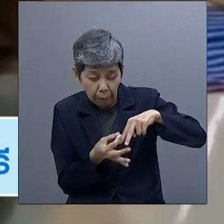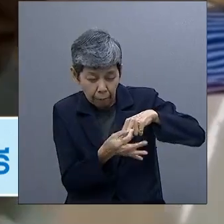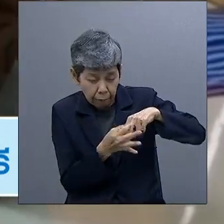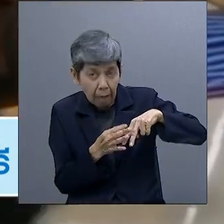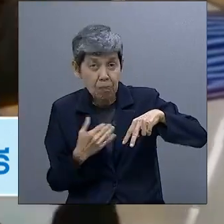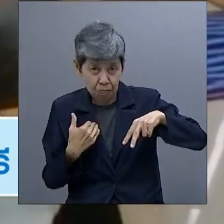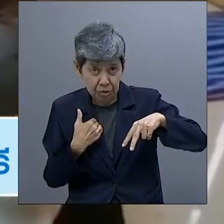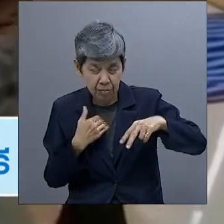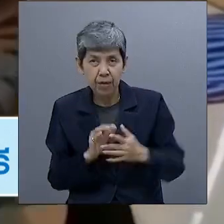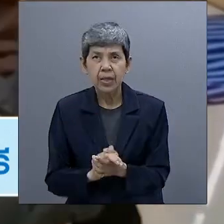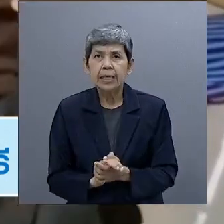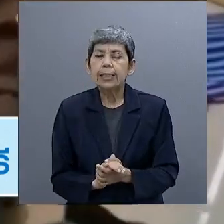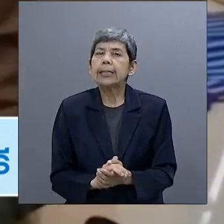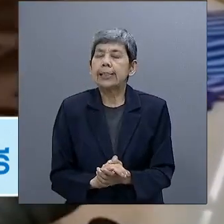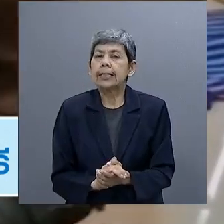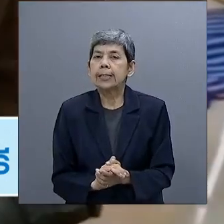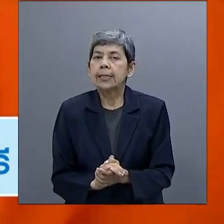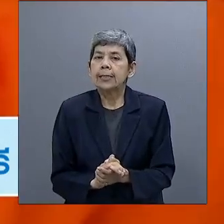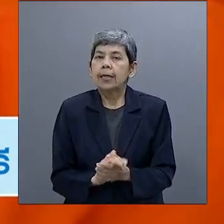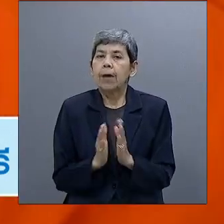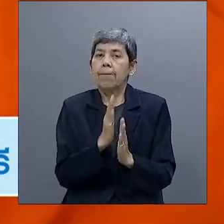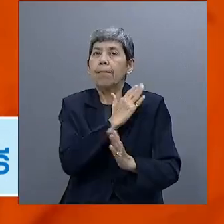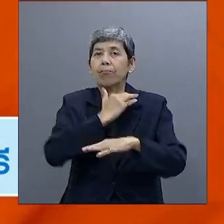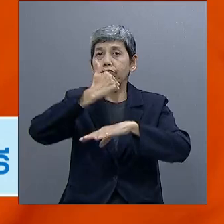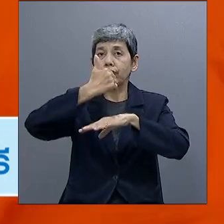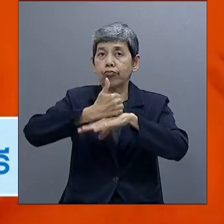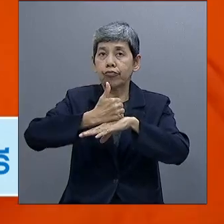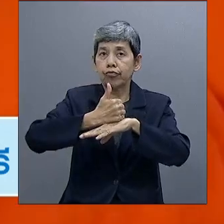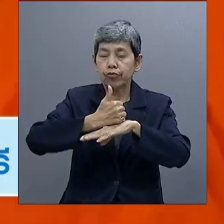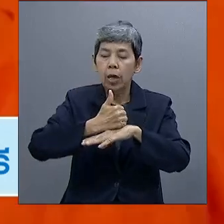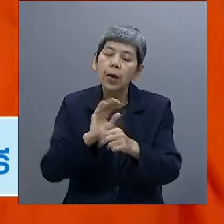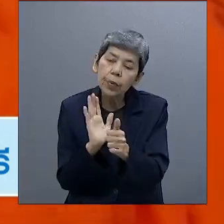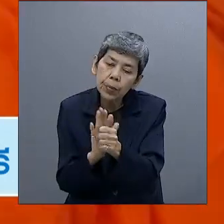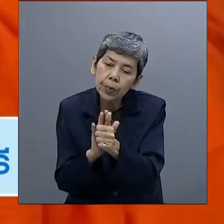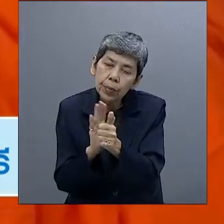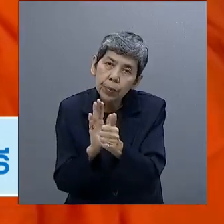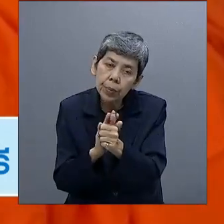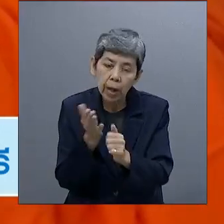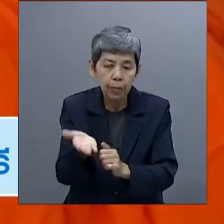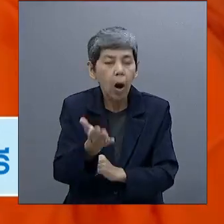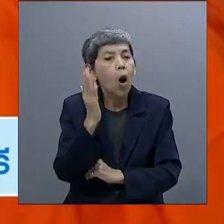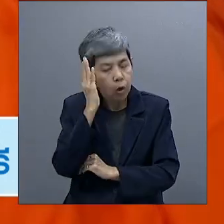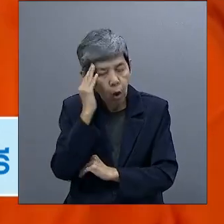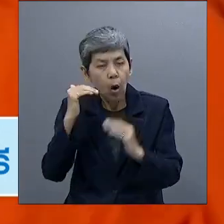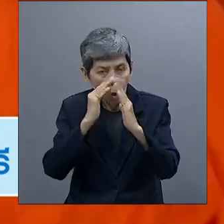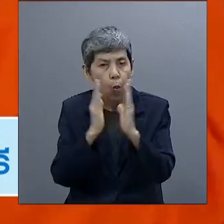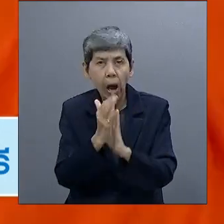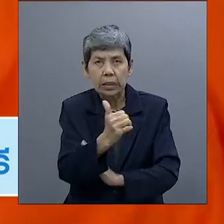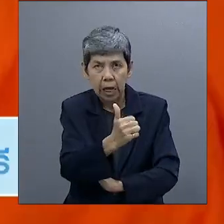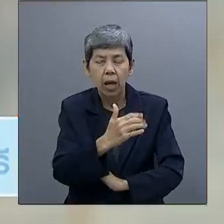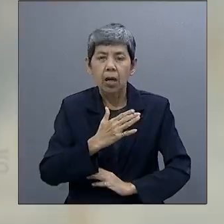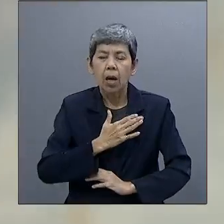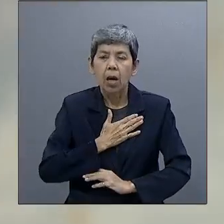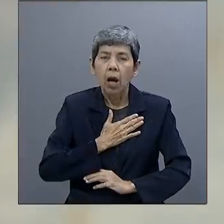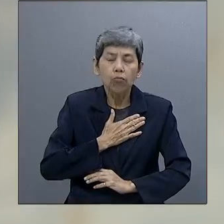ก่อนซึ่งเรื่องนี้นะคะทางเจ้าอาวาสก็ให้ความเมตตาค่ะก็ให้ลุงโมดน่ะอยู่ที่วัดก่อนนะคะซึ่งลุงโมดก็ไม่